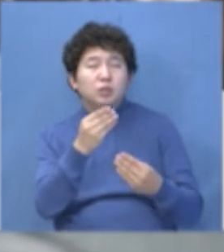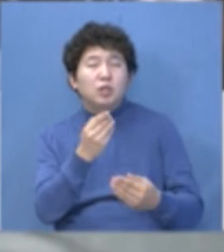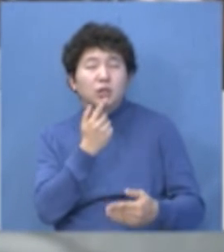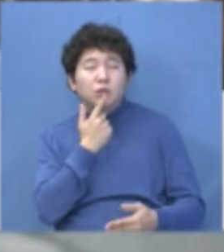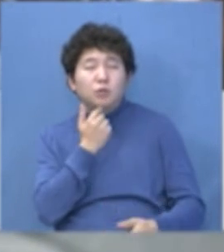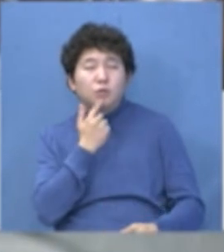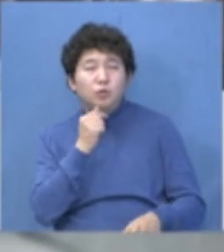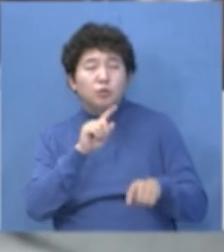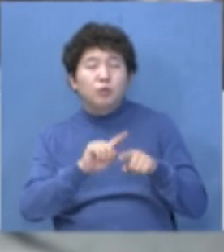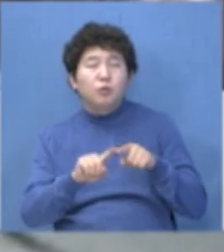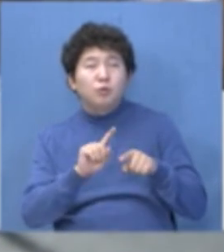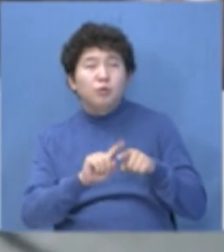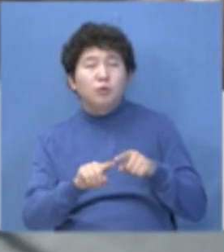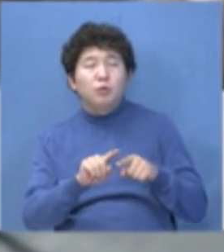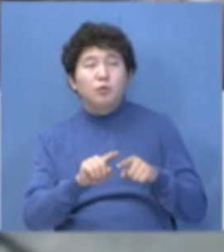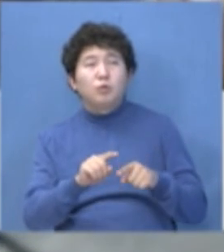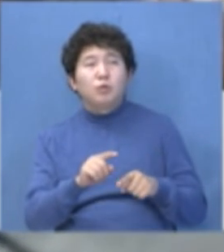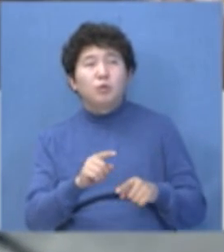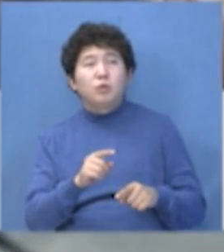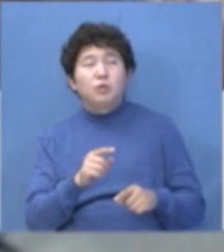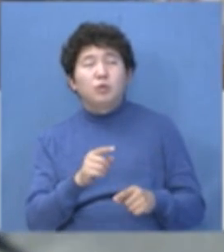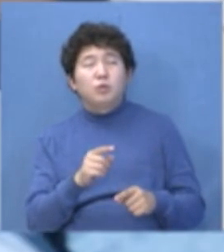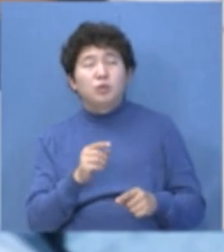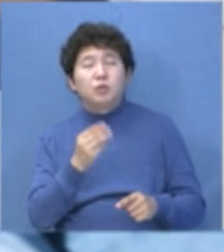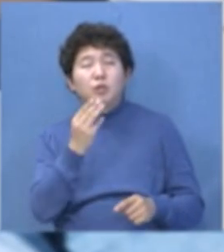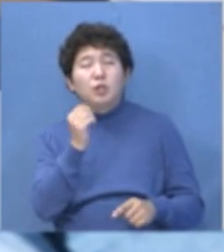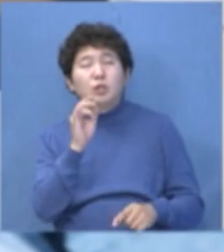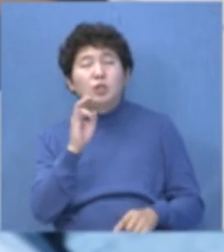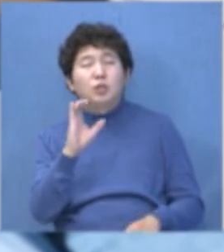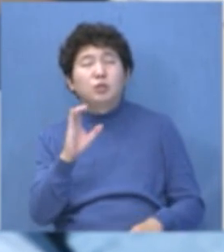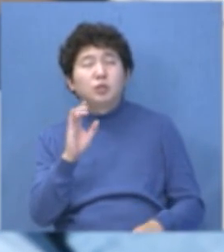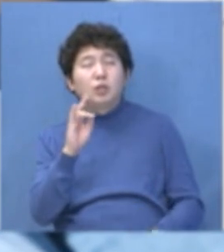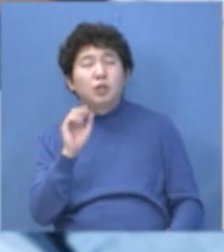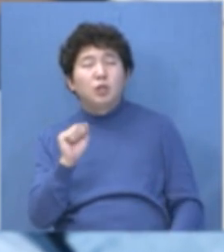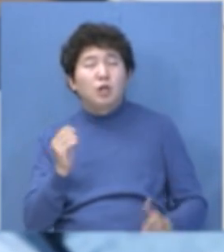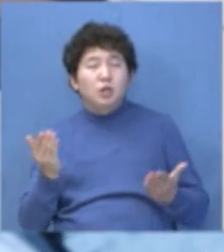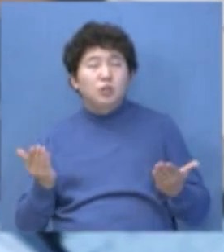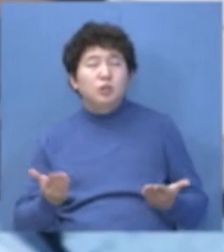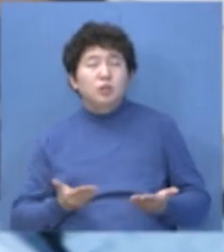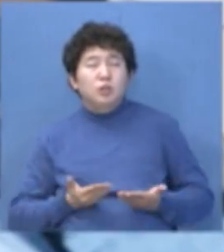скоро может оказаться чьим-то шансом на жизнь. Карина Мурадова, Максат Нигметов, Алтай Акпарат.